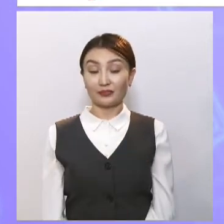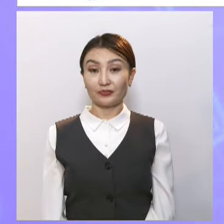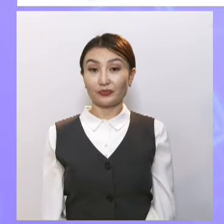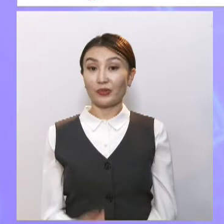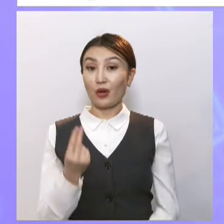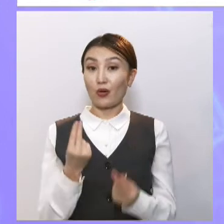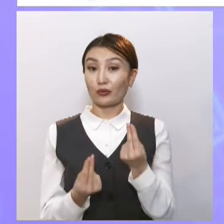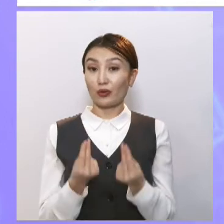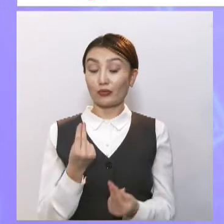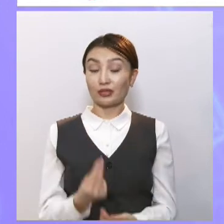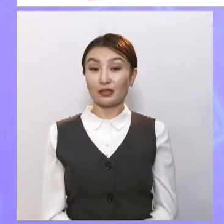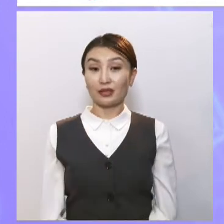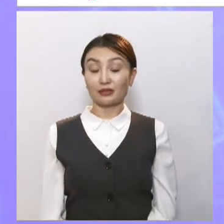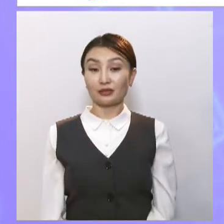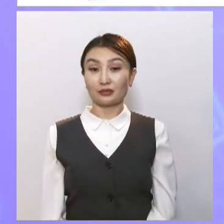Ойноп жатат.